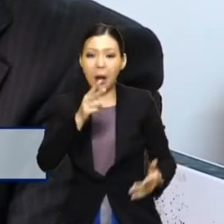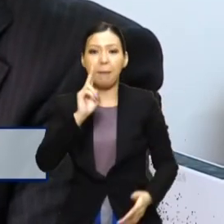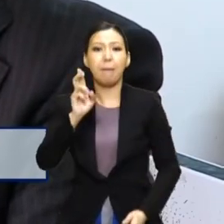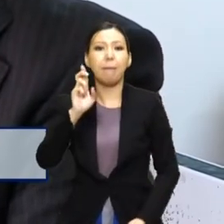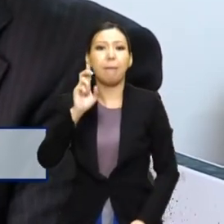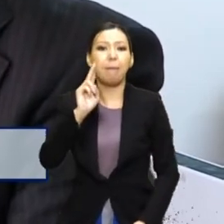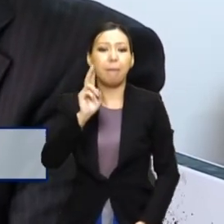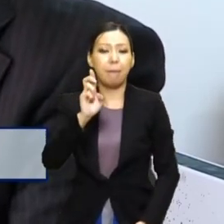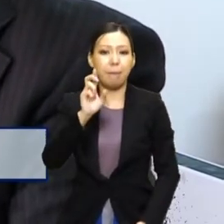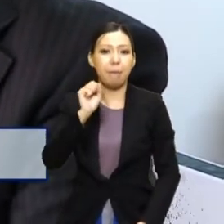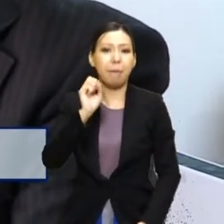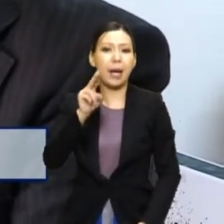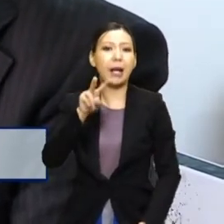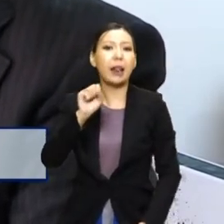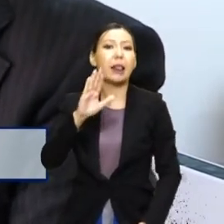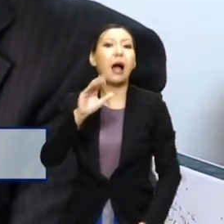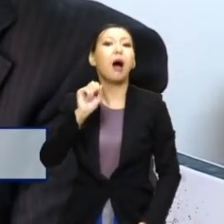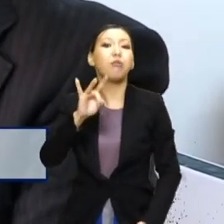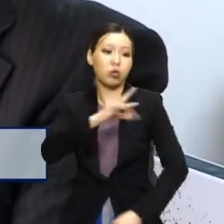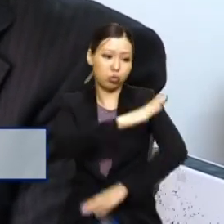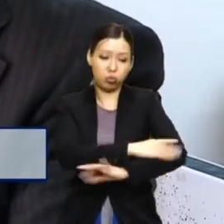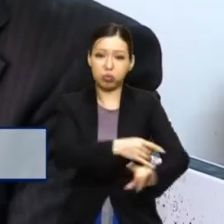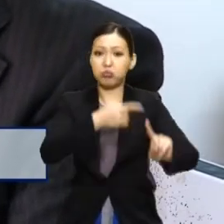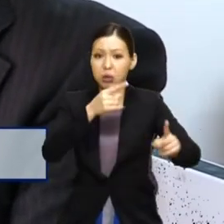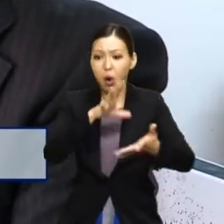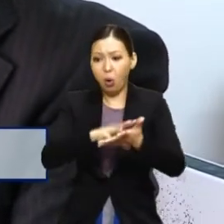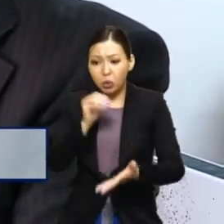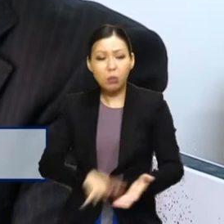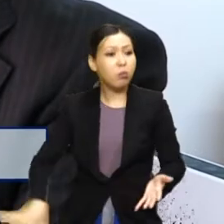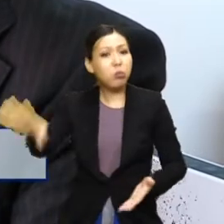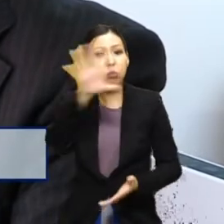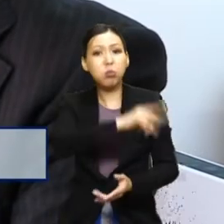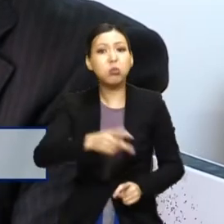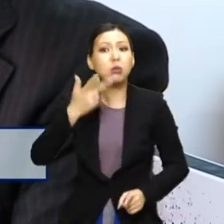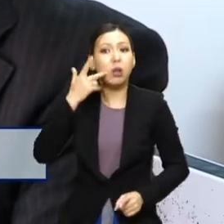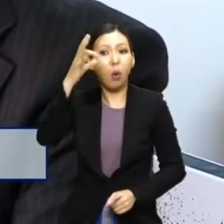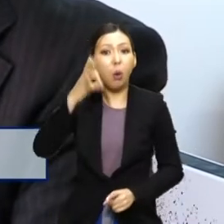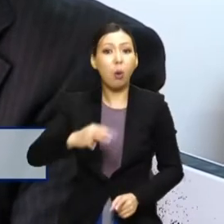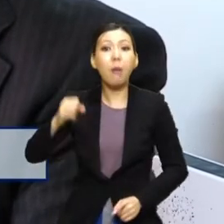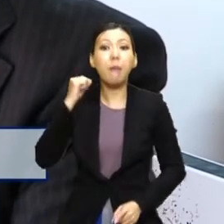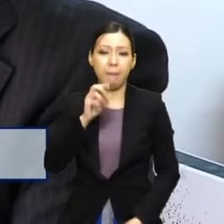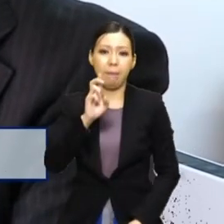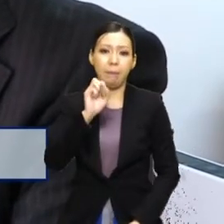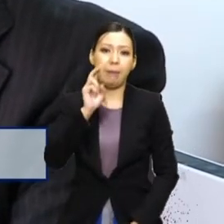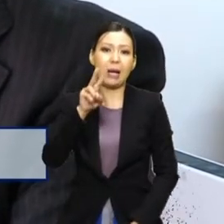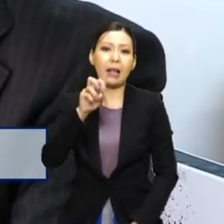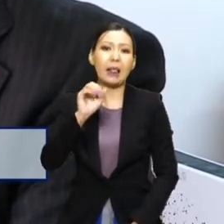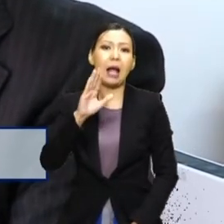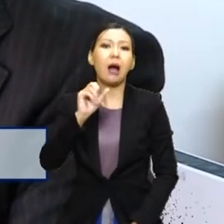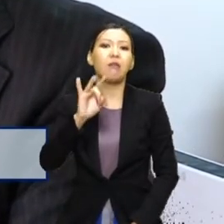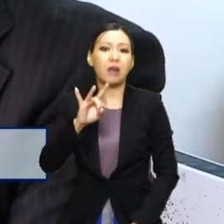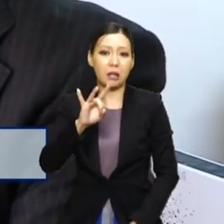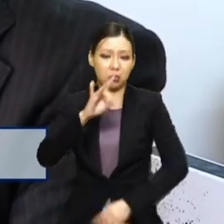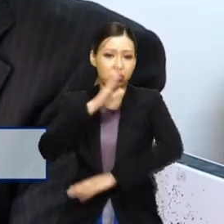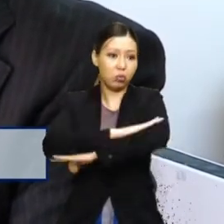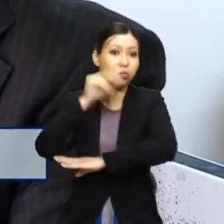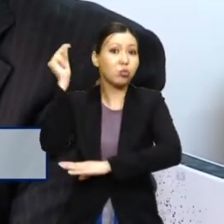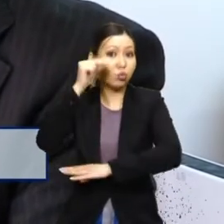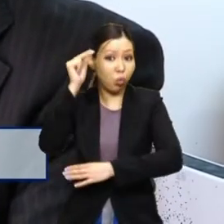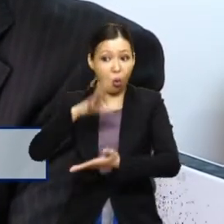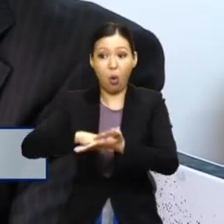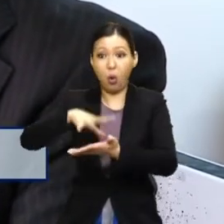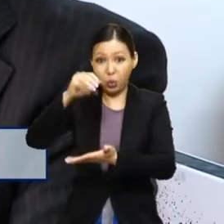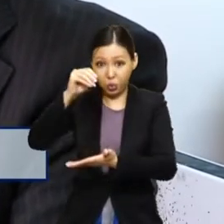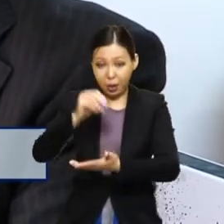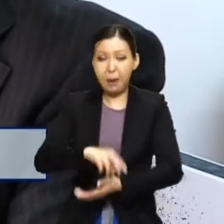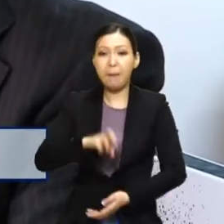зөнгөссөн. Өөрөөр хэлбэл оюутнуудын одоо зөнгөсөх хувь нь бол бакалаврын зэргээр суралцж байгаа оюутнууд.